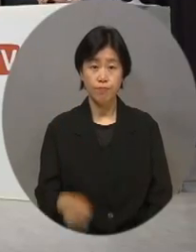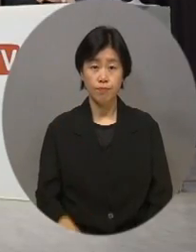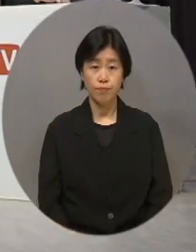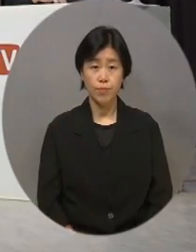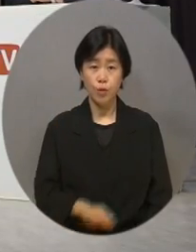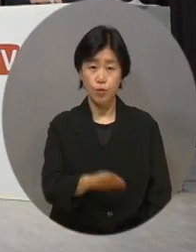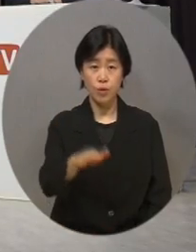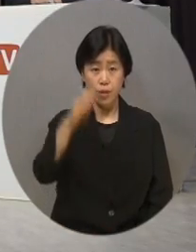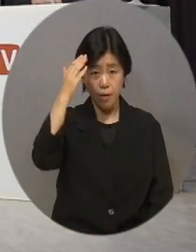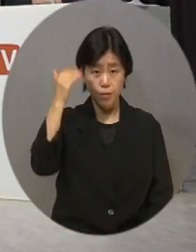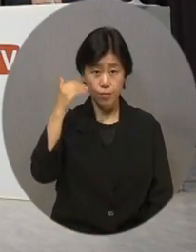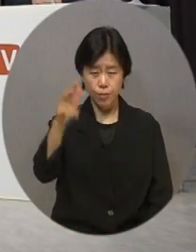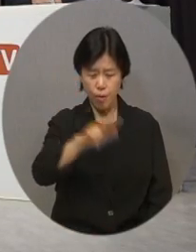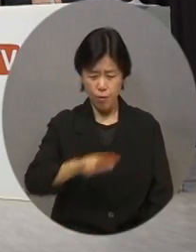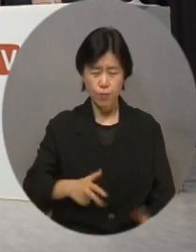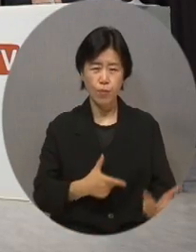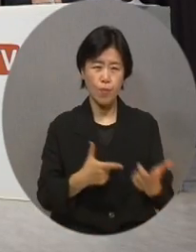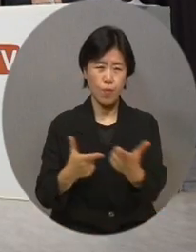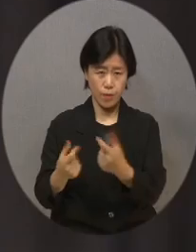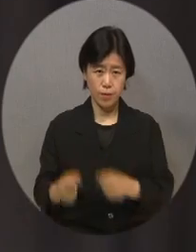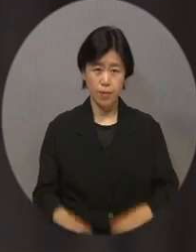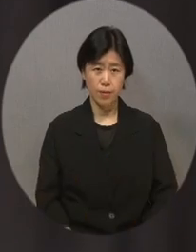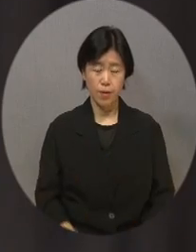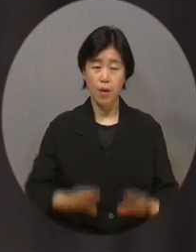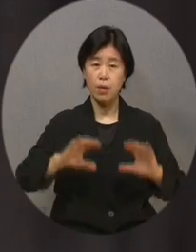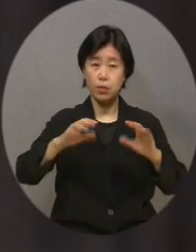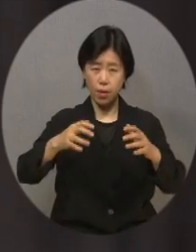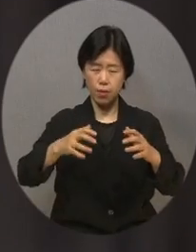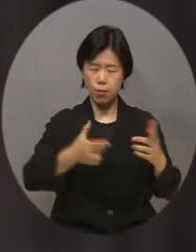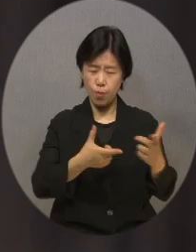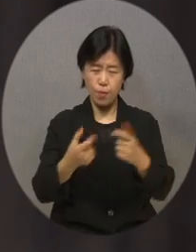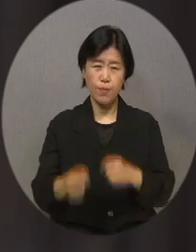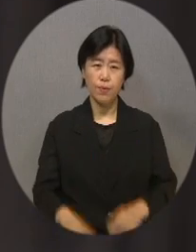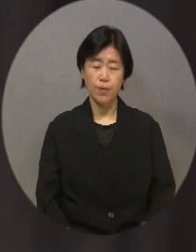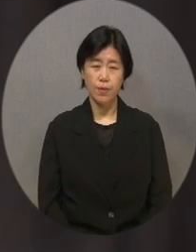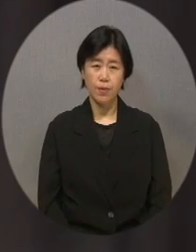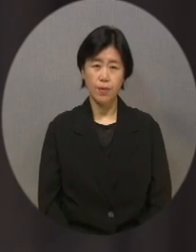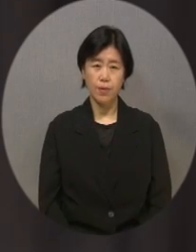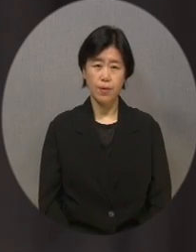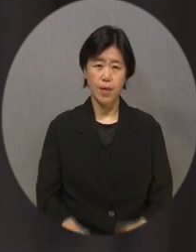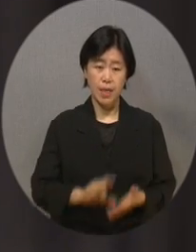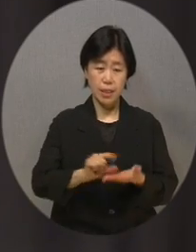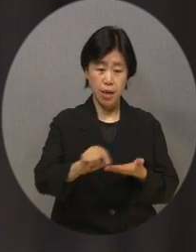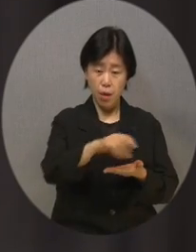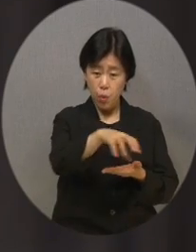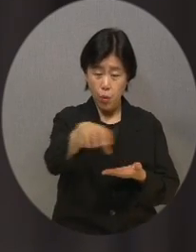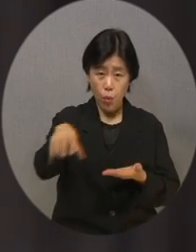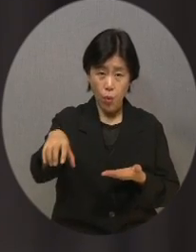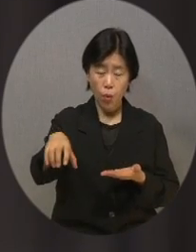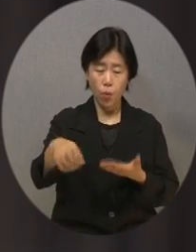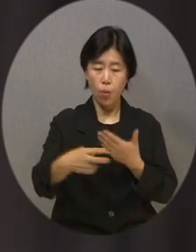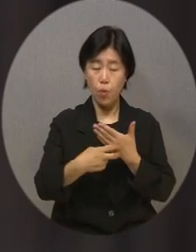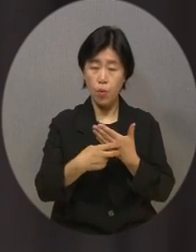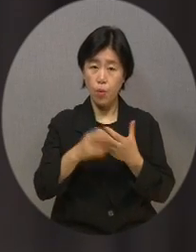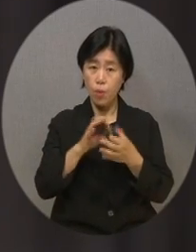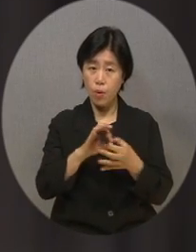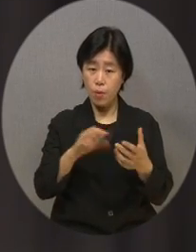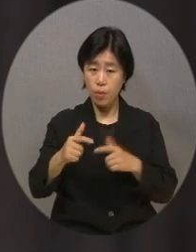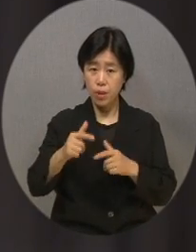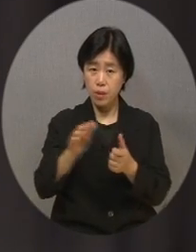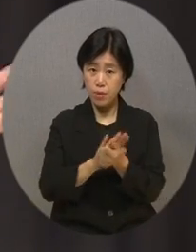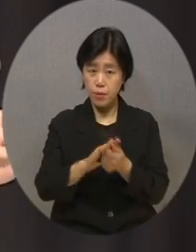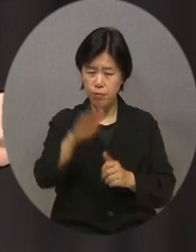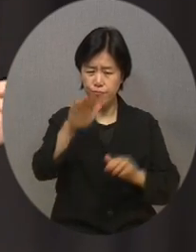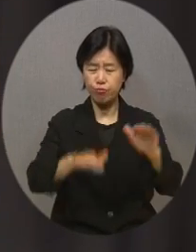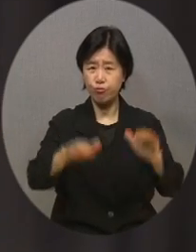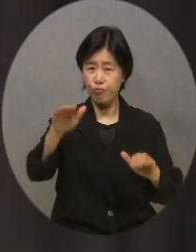우리나라 전국적인 현상이라고 생각하고요. 이건 전 세계적인 현상입니다. 지역 의료가 이렇게 편차가 있고 이 중앙 집중식